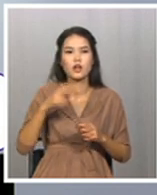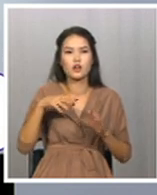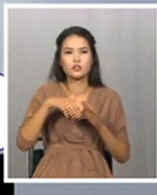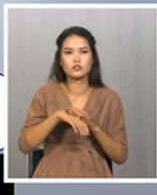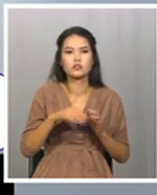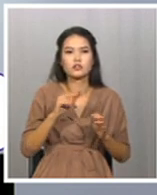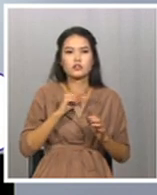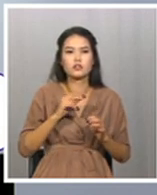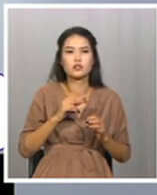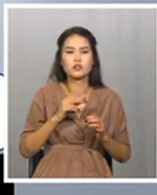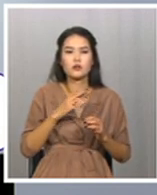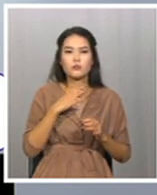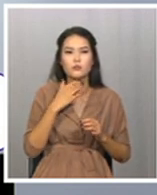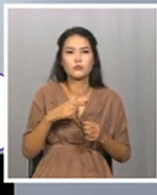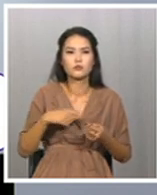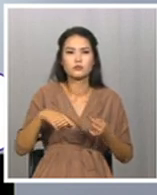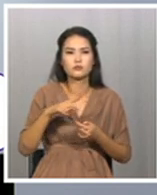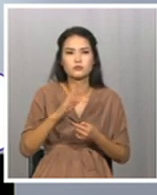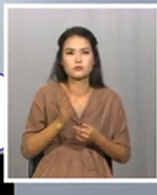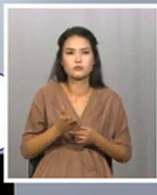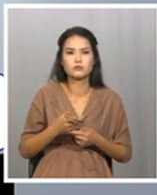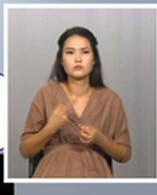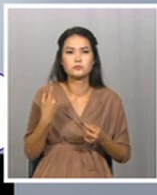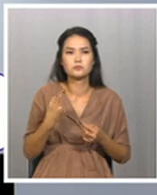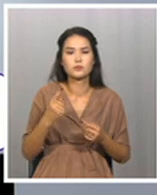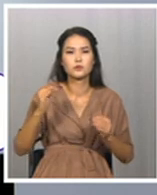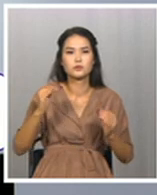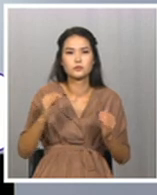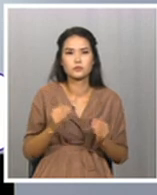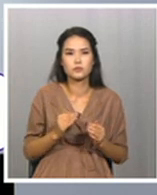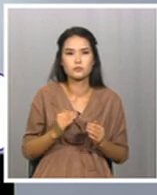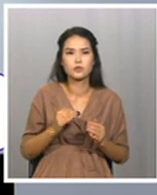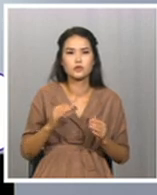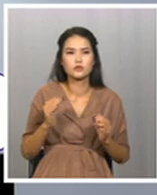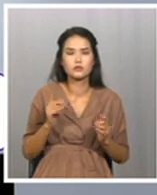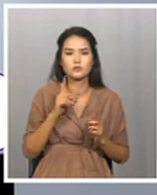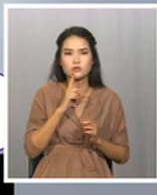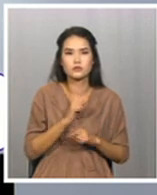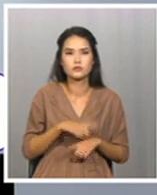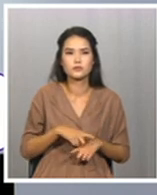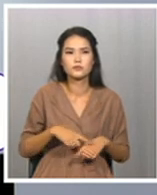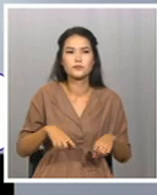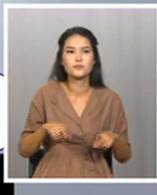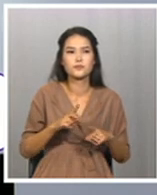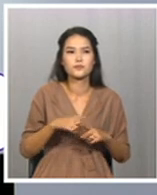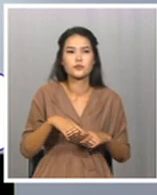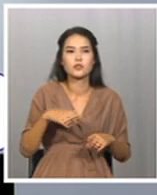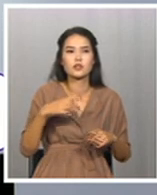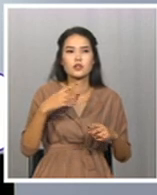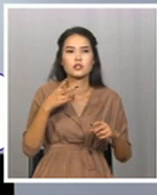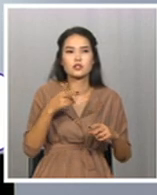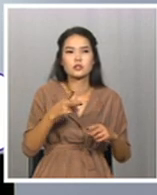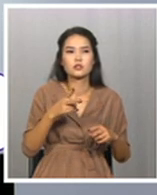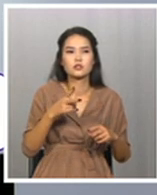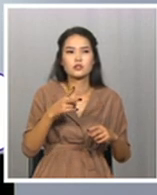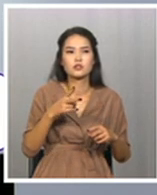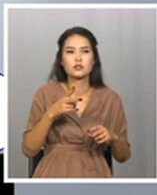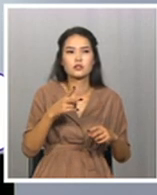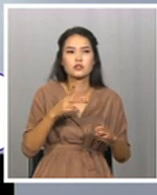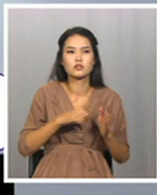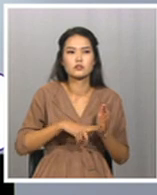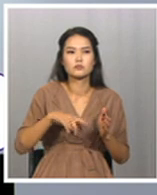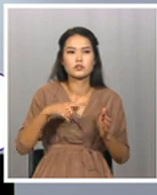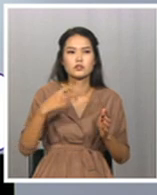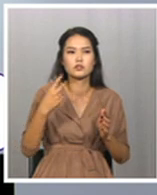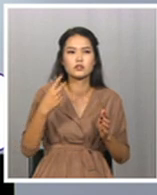үлкен айырмашылық жасамайды және бірден төменгі нәтижеге түсіп кетпейді. Ал енді біз қазіргі таңда 72-ші орынмен